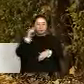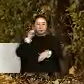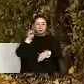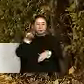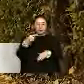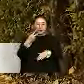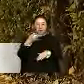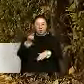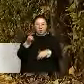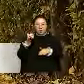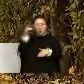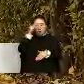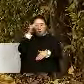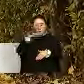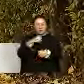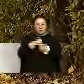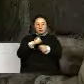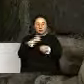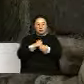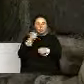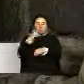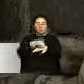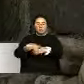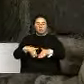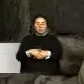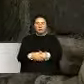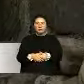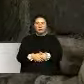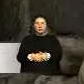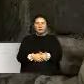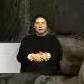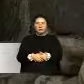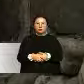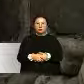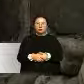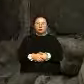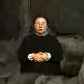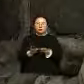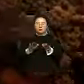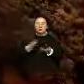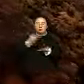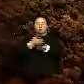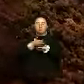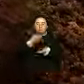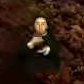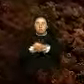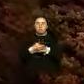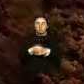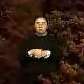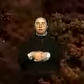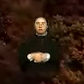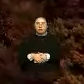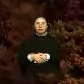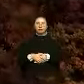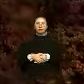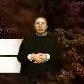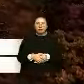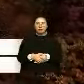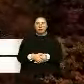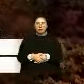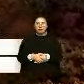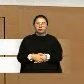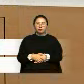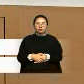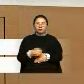100대 관광지로다가 이런 만들 계획을 가지고 있습니다. 알겠습니다. 오늘 말씀은 여기까지, 시간에서 여기까지 듣겠고요. 오늘